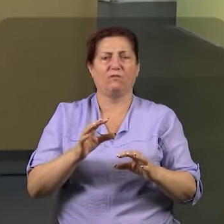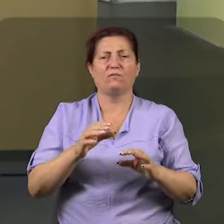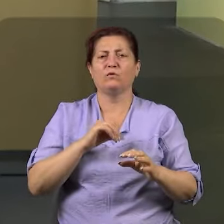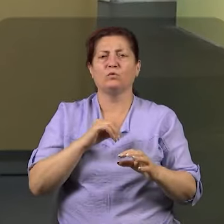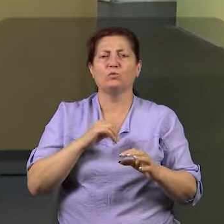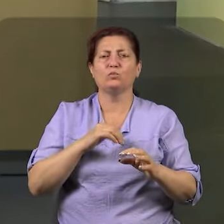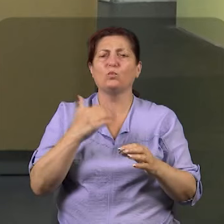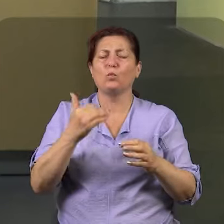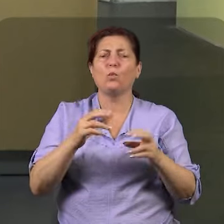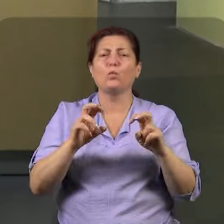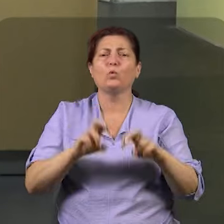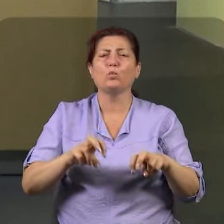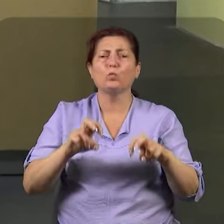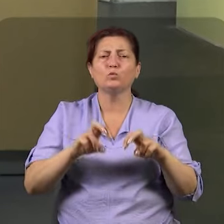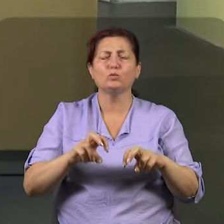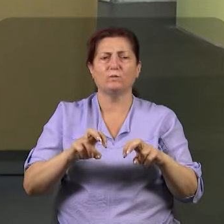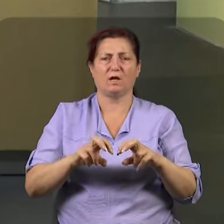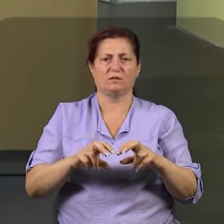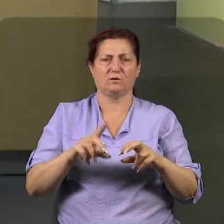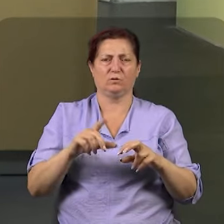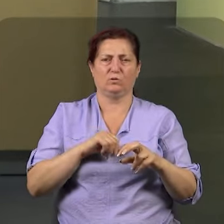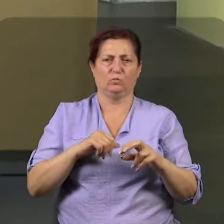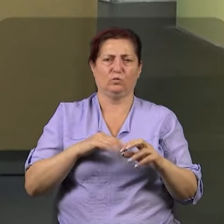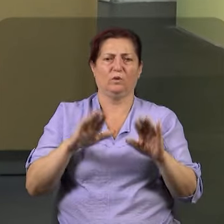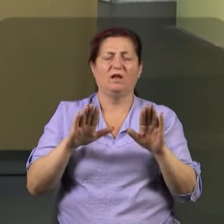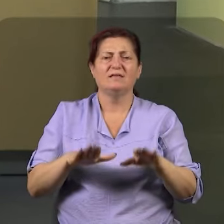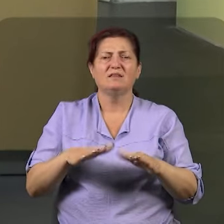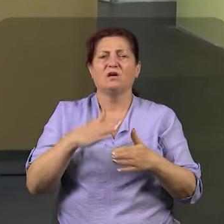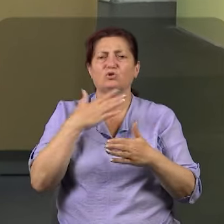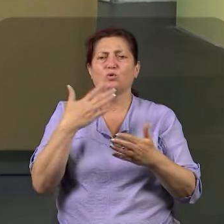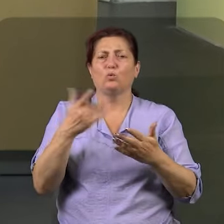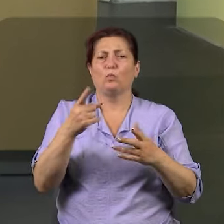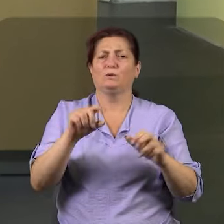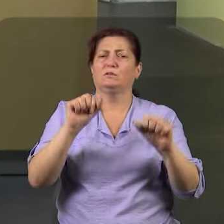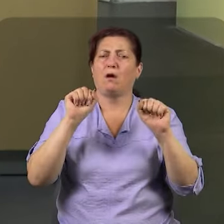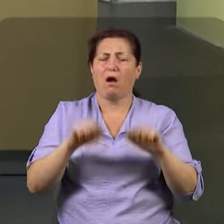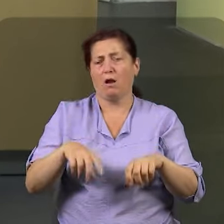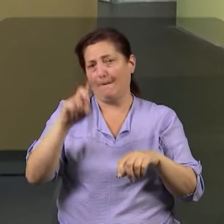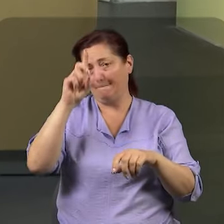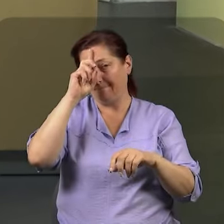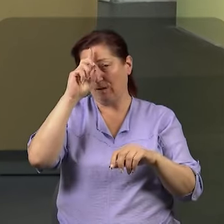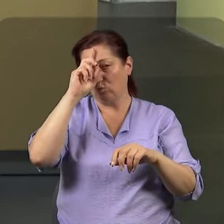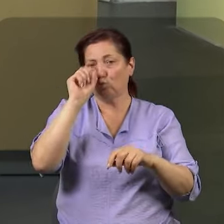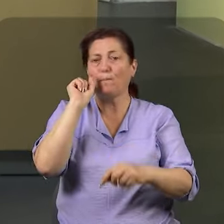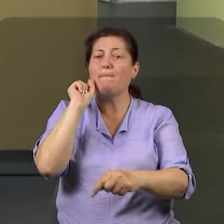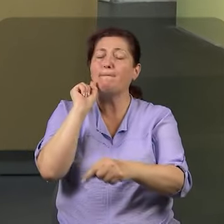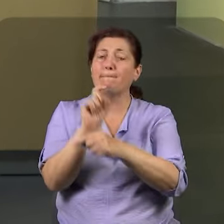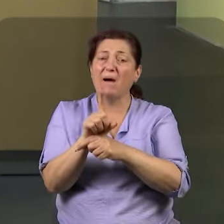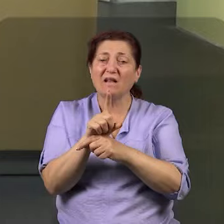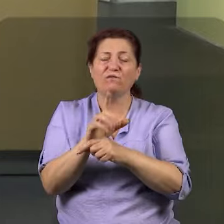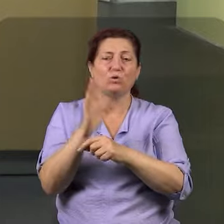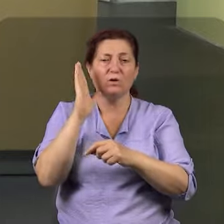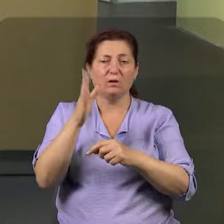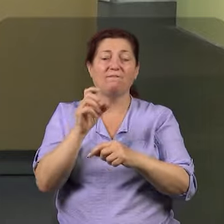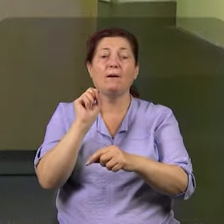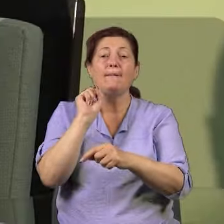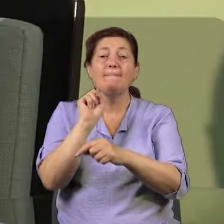համար նույնպես չկա այդ ոնց որ դա, այսինքն էլի դու պիտի կարողանաս որպես պետություն պատվիրատու լինել եւ